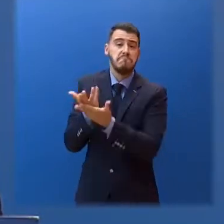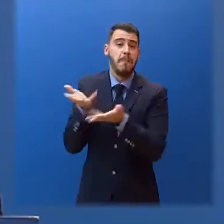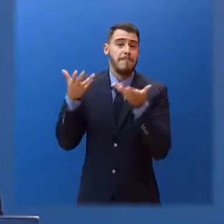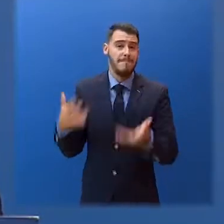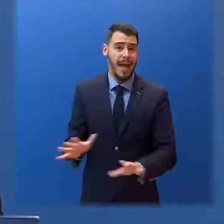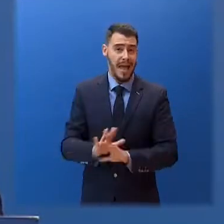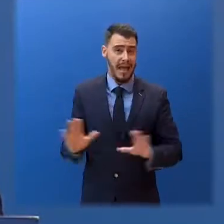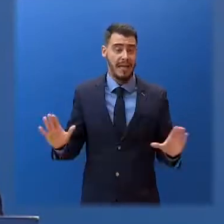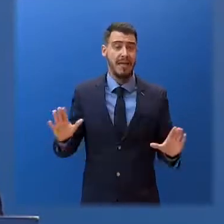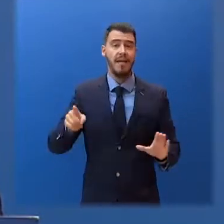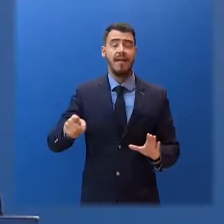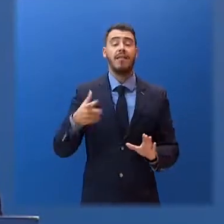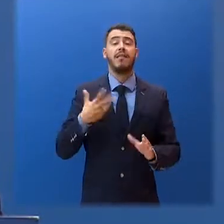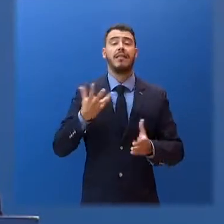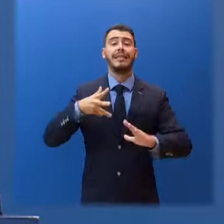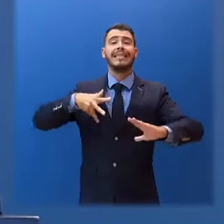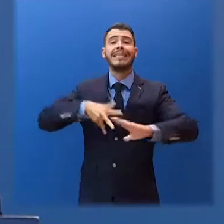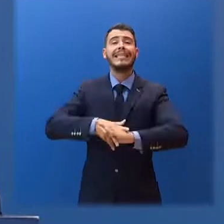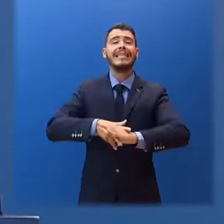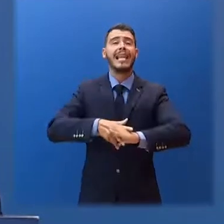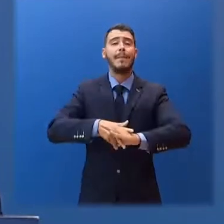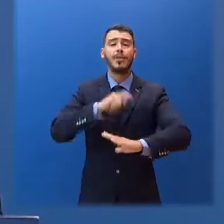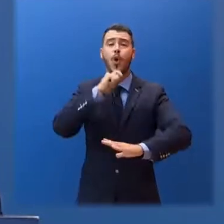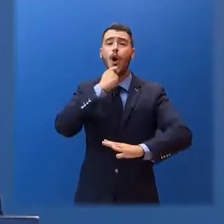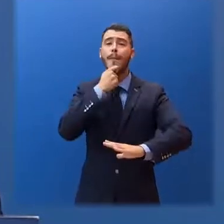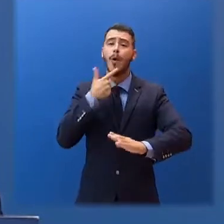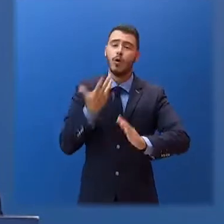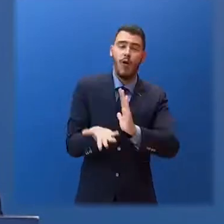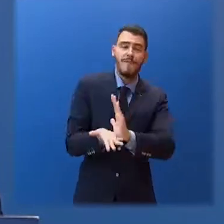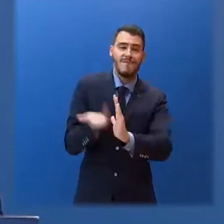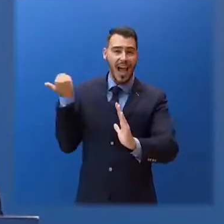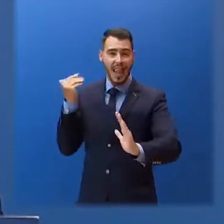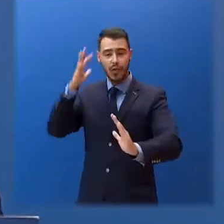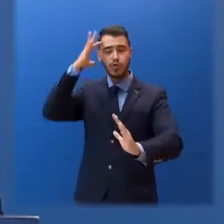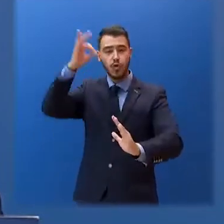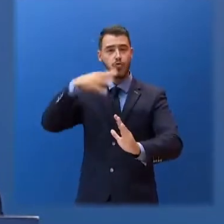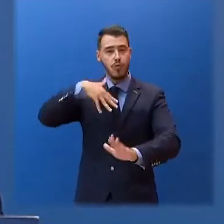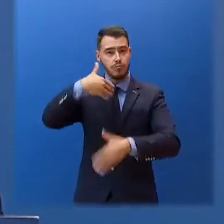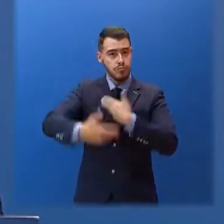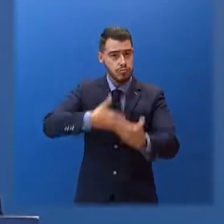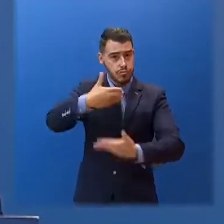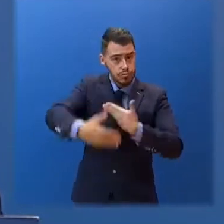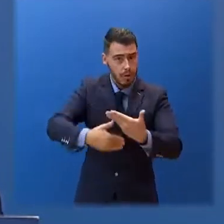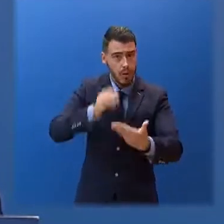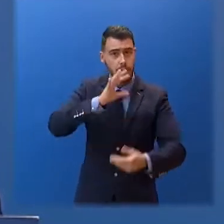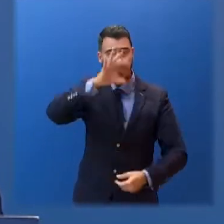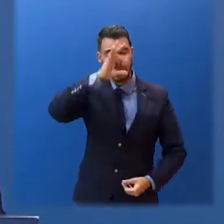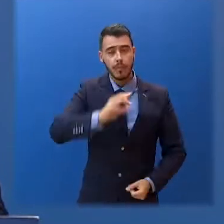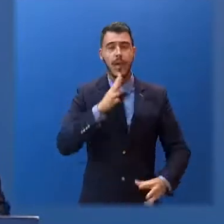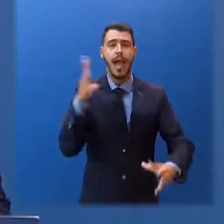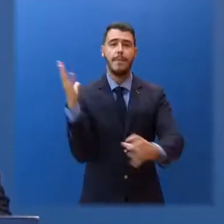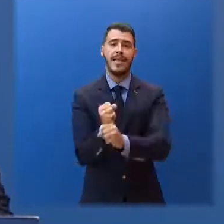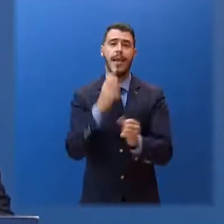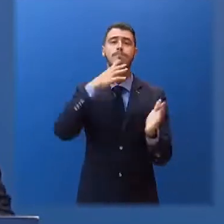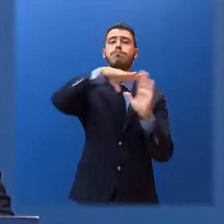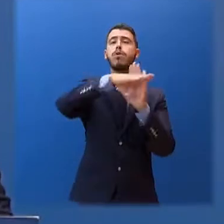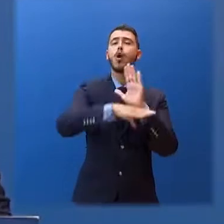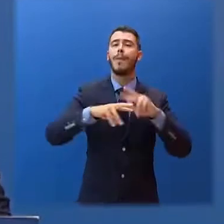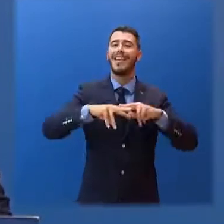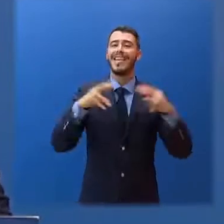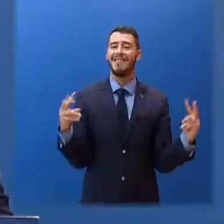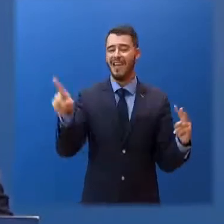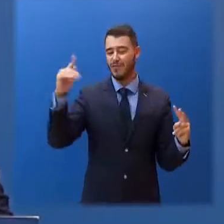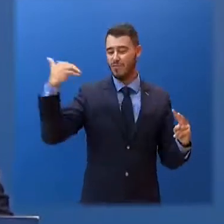έχουν άρει ήδη το τραπεζικό τους απόρριτο, προκειμένου να προχωρήσει τη διαδικασία, είναι ένα βήμα επιτυχίας, το οποίο δεν μπορεί κανείς να το γνωρίσει, γιατί μετά είναι